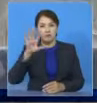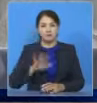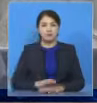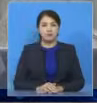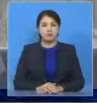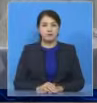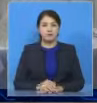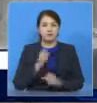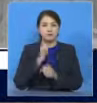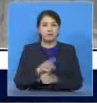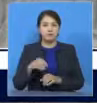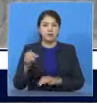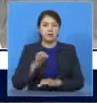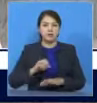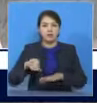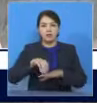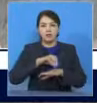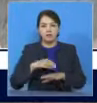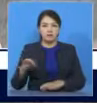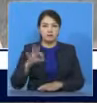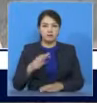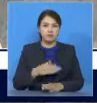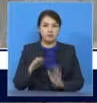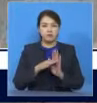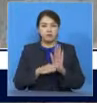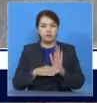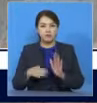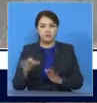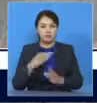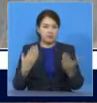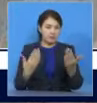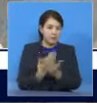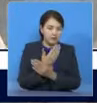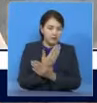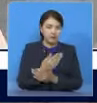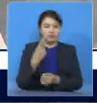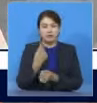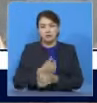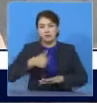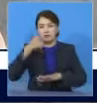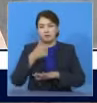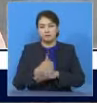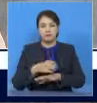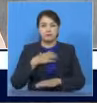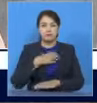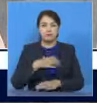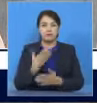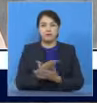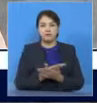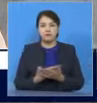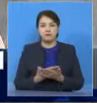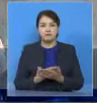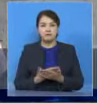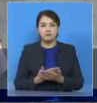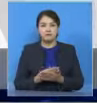По поручению аким области у нас туристические маршруты мы все по области обновили. Одна из главных, наверное, изюминок нашего региона –